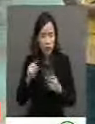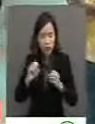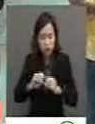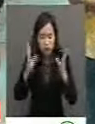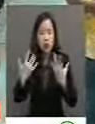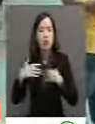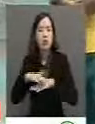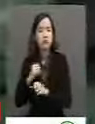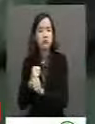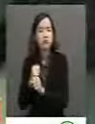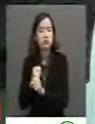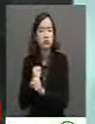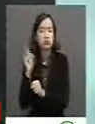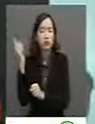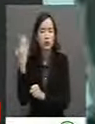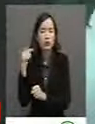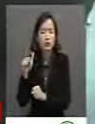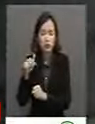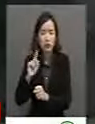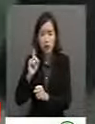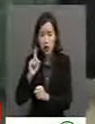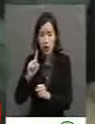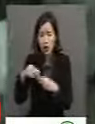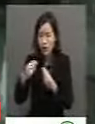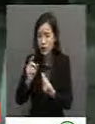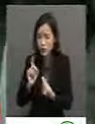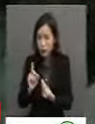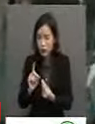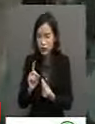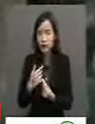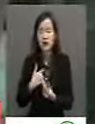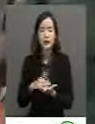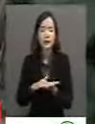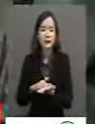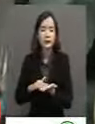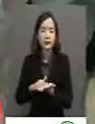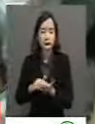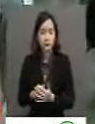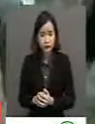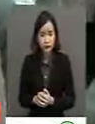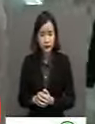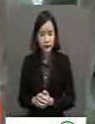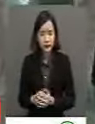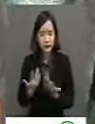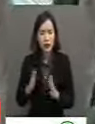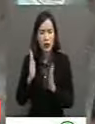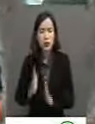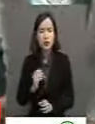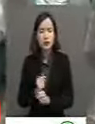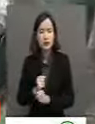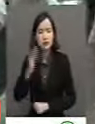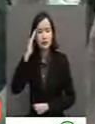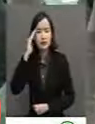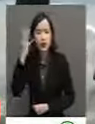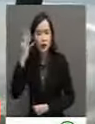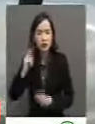ดในตลาดไชน่าทาวน์หาดป่าตองซึ่งเป็นเหตุให้เจ้าที่ขอแพ้ซึ่งเป็นเหตุที่เจ้าที่ไม่ทราบมาก่อนแต่ว่าได้ข้อ